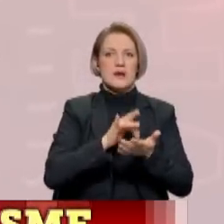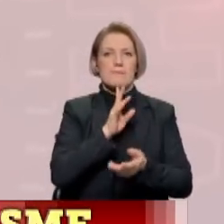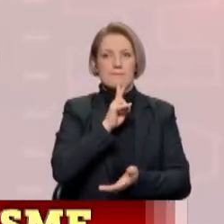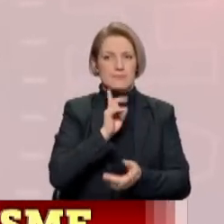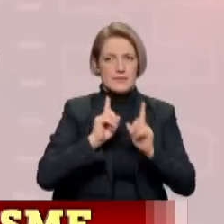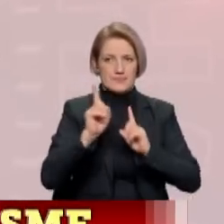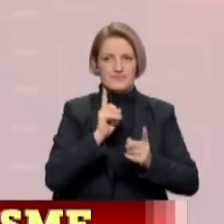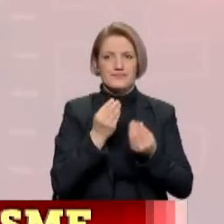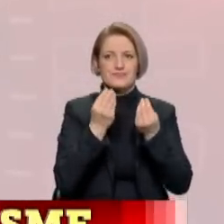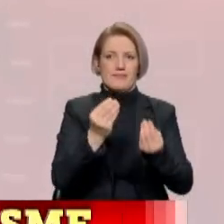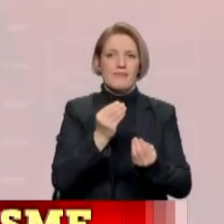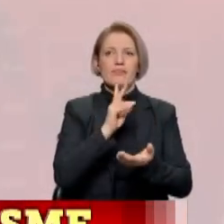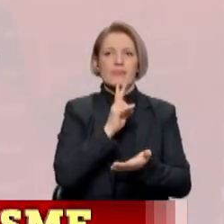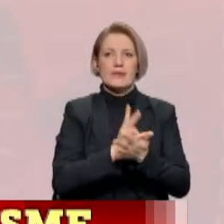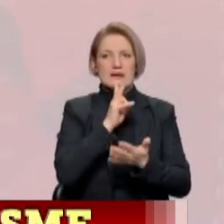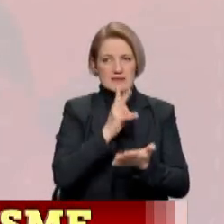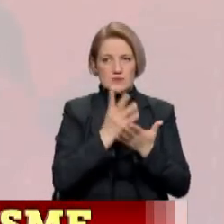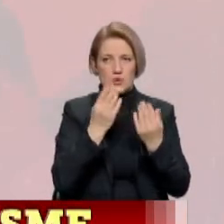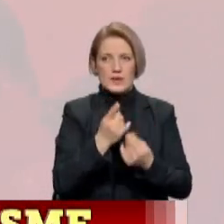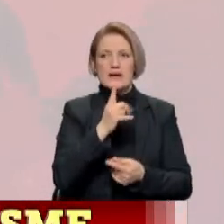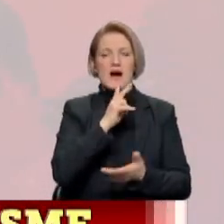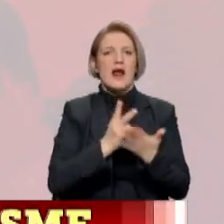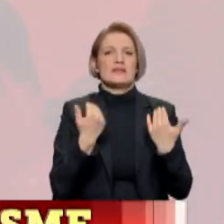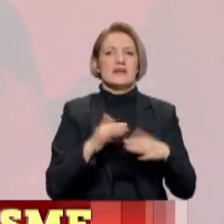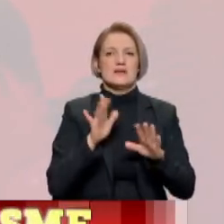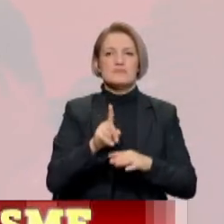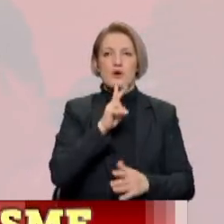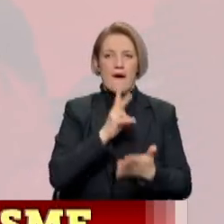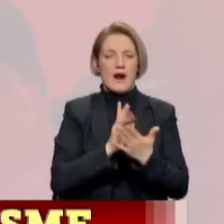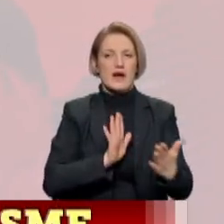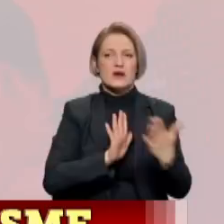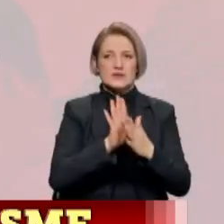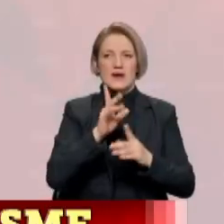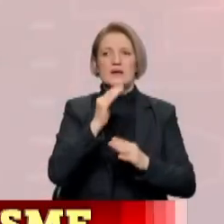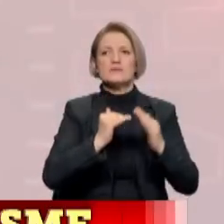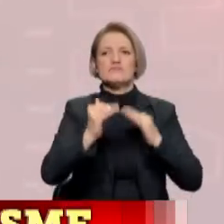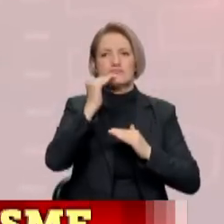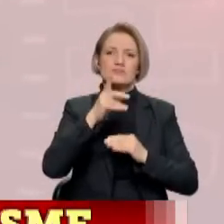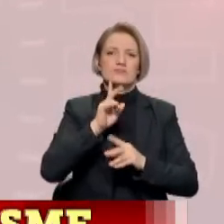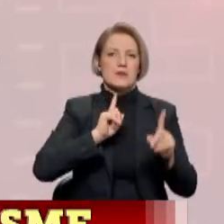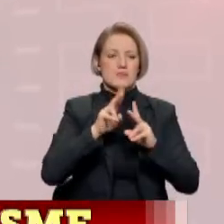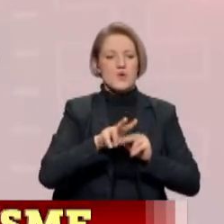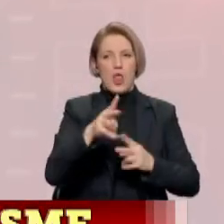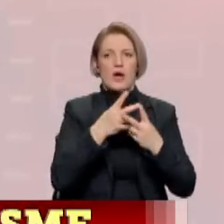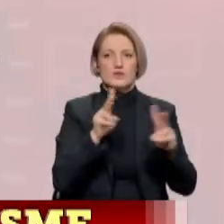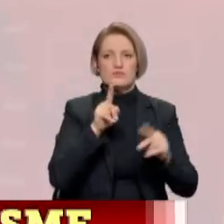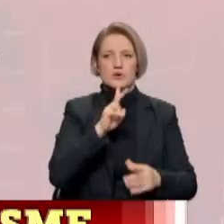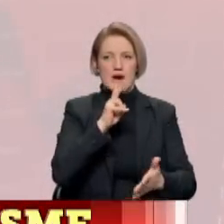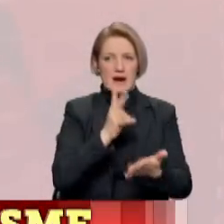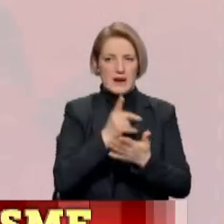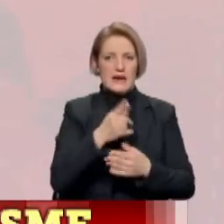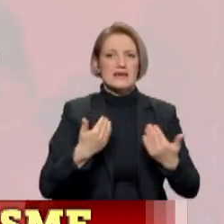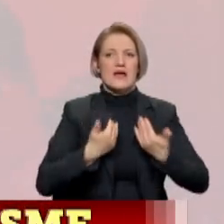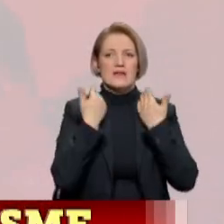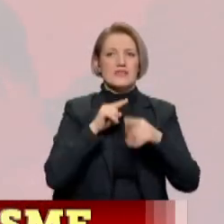Mahkemesi'nin verdiği karar kesinleşmiş, nihai bir karar değildir. Bu karara karşı istinaf ve temyiz yolu açıktır. Bu karar da istinaf ve